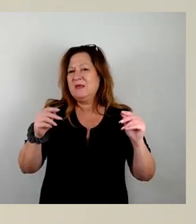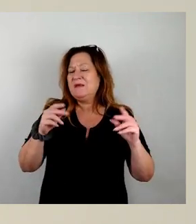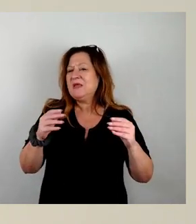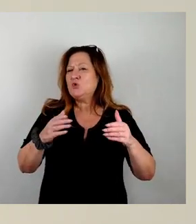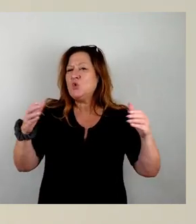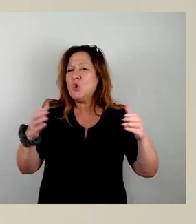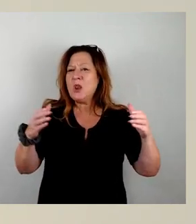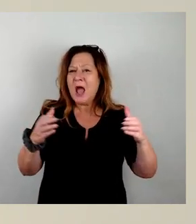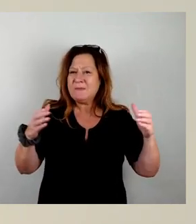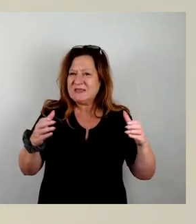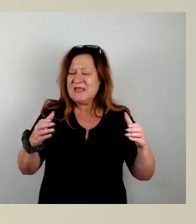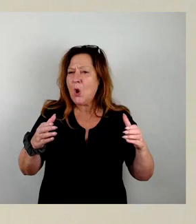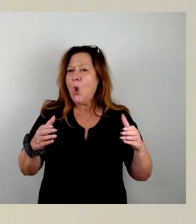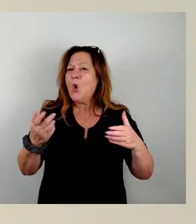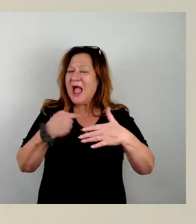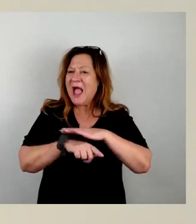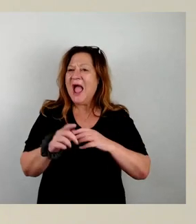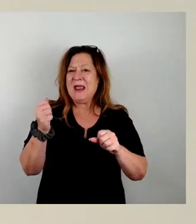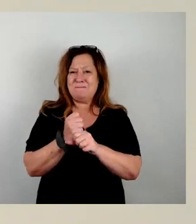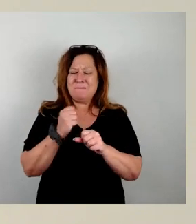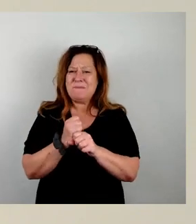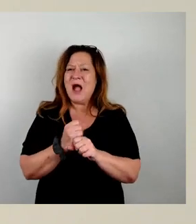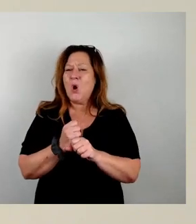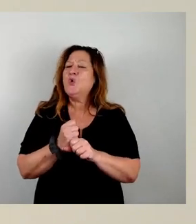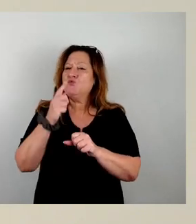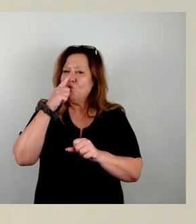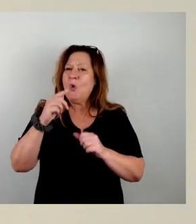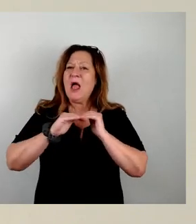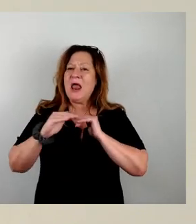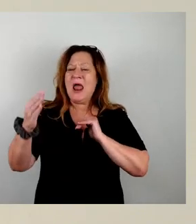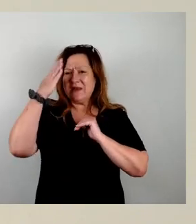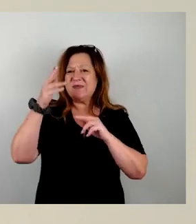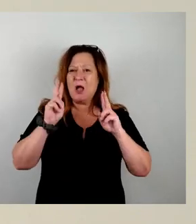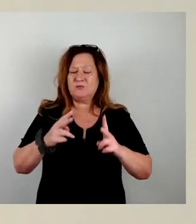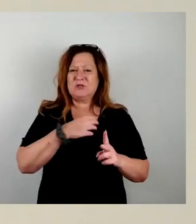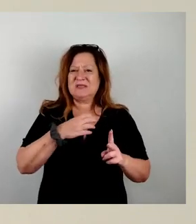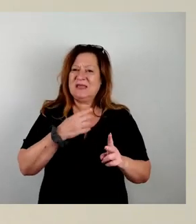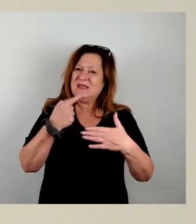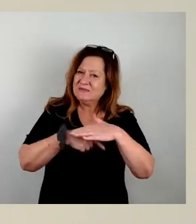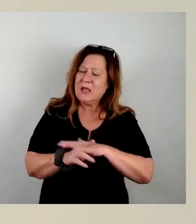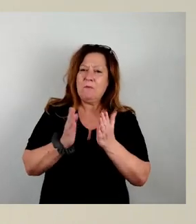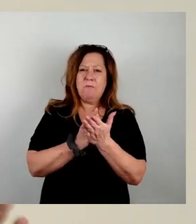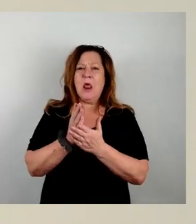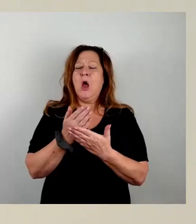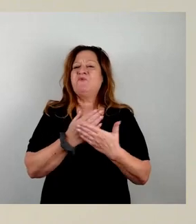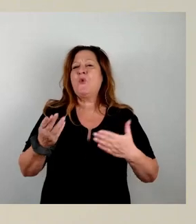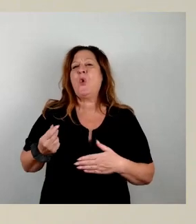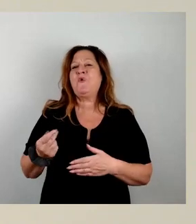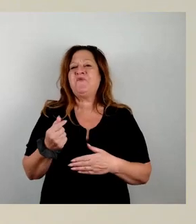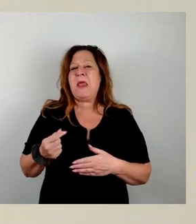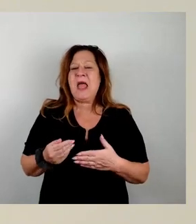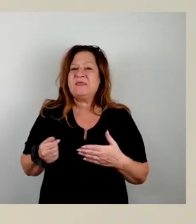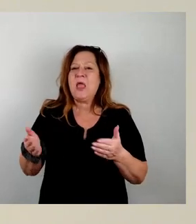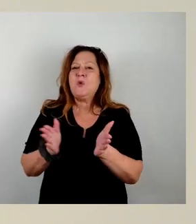als Landeshauptstadt im Haushalt und in der Mittelfristplanung, wo ja die Finanzierungsanteile von